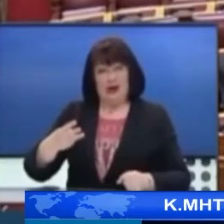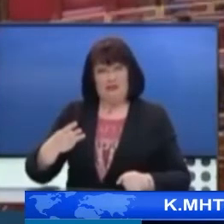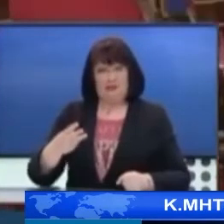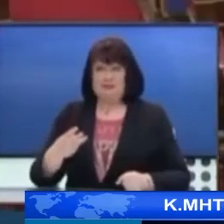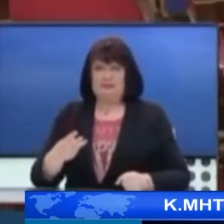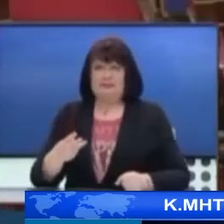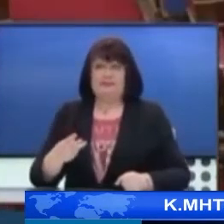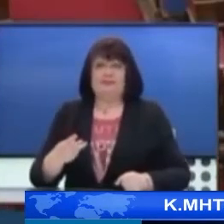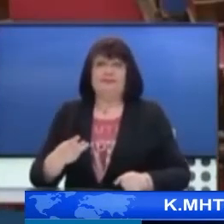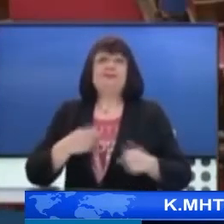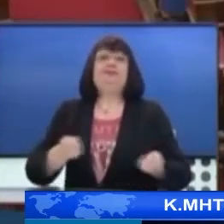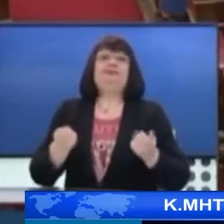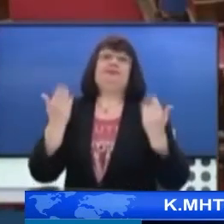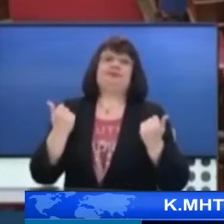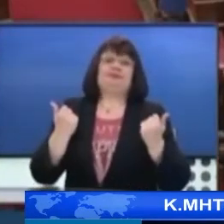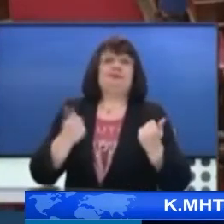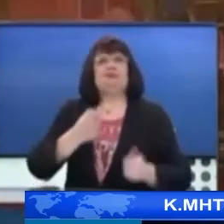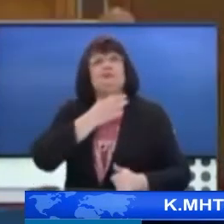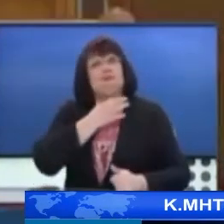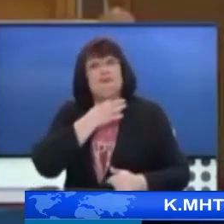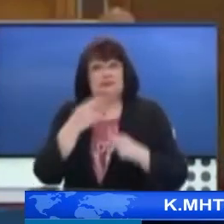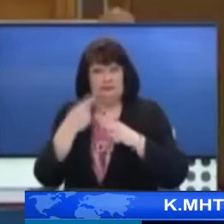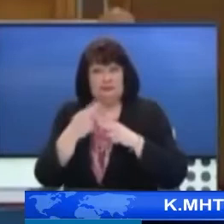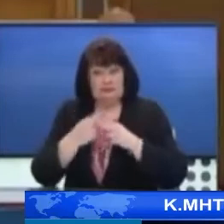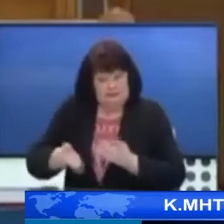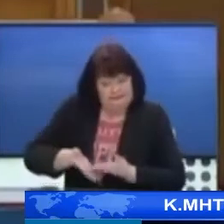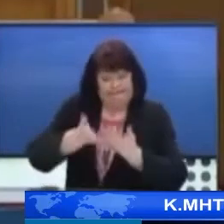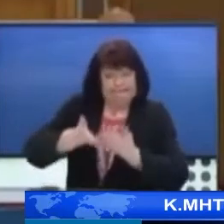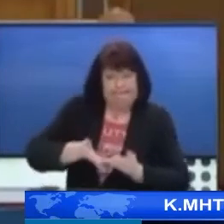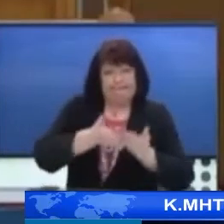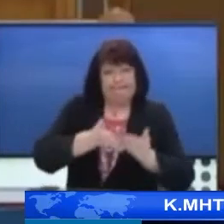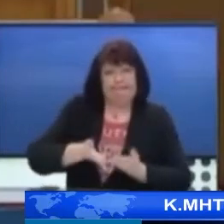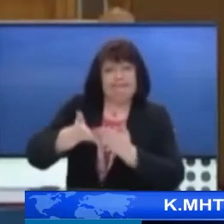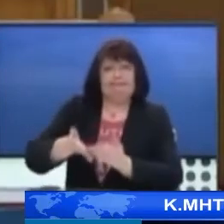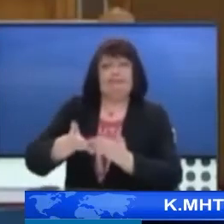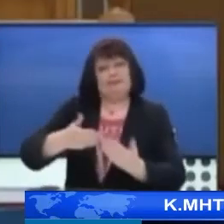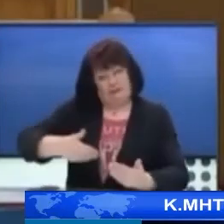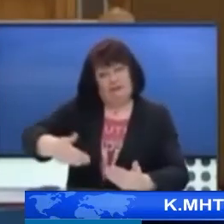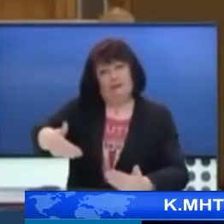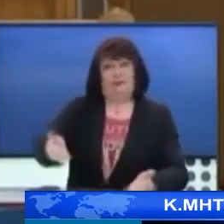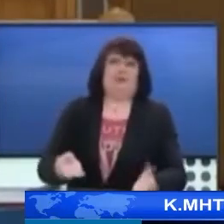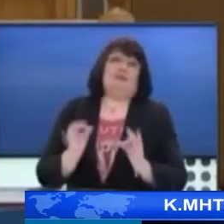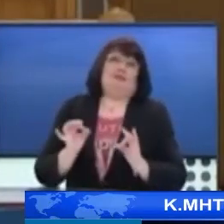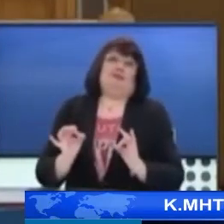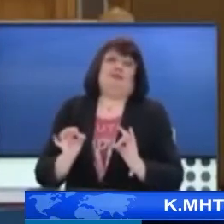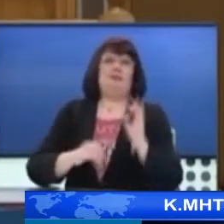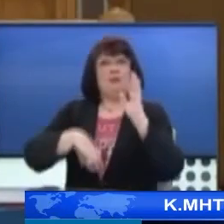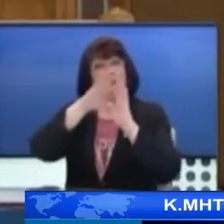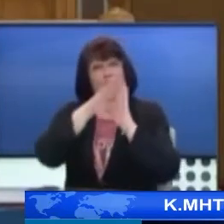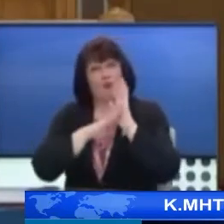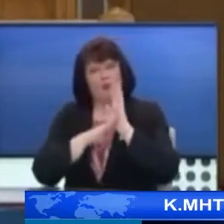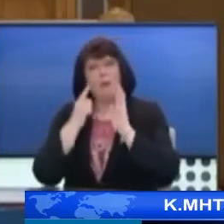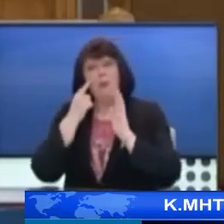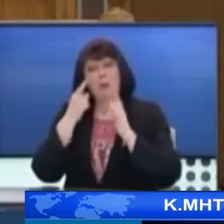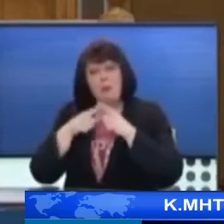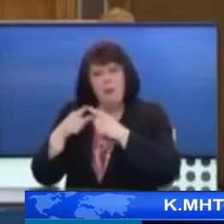αυτή να υλοποιηθεί στην πράξη, θα χρειαστεί σημαντική υποστήριξη και η επόμενη μέρα. Και το πρόγραμμα,